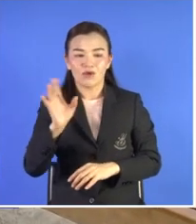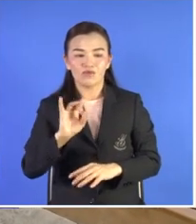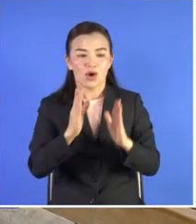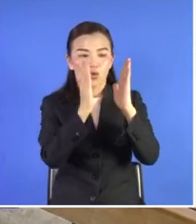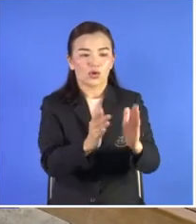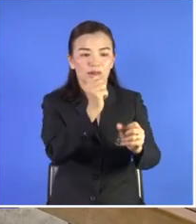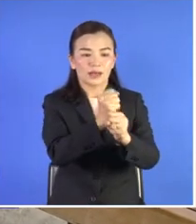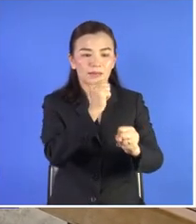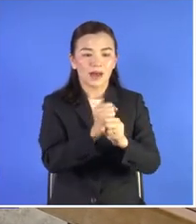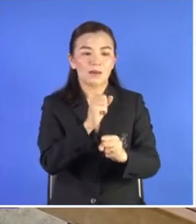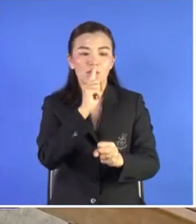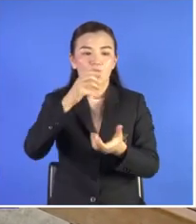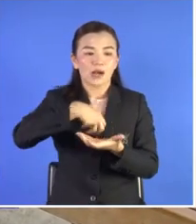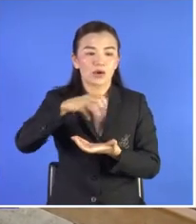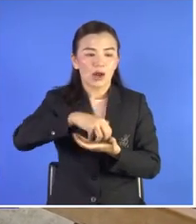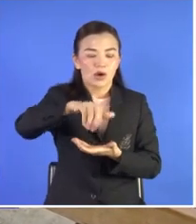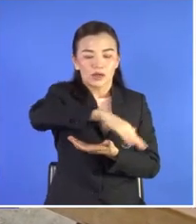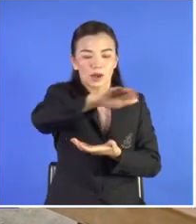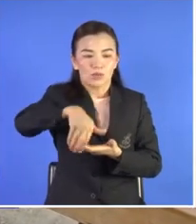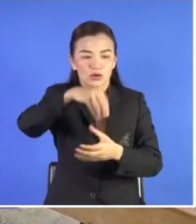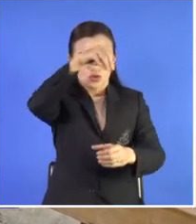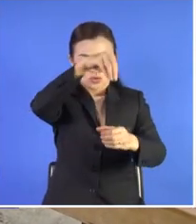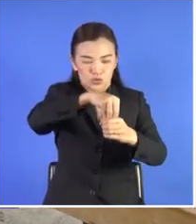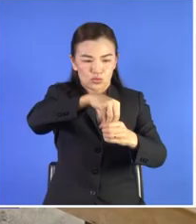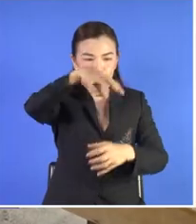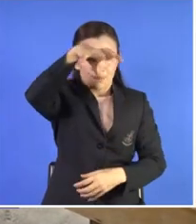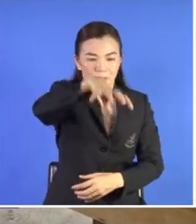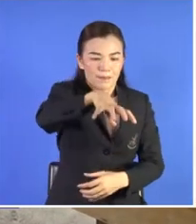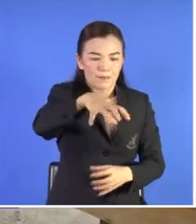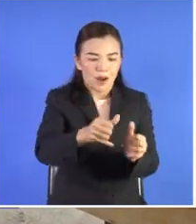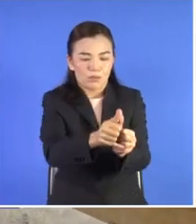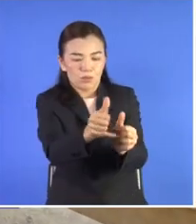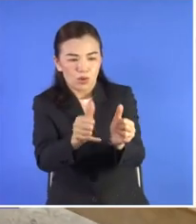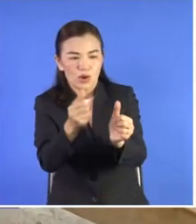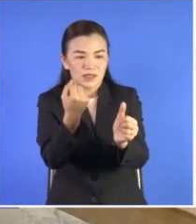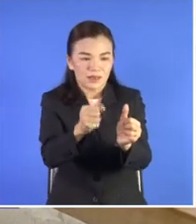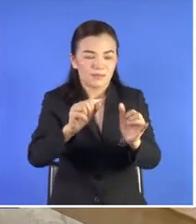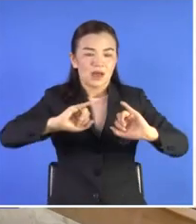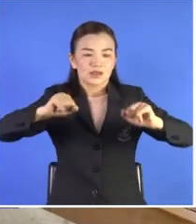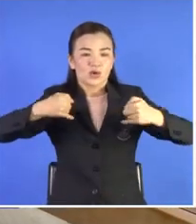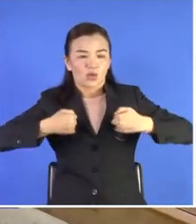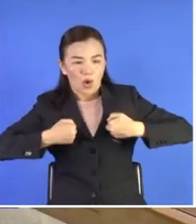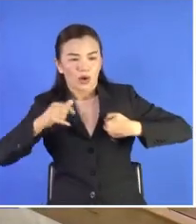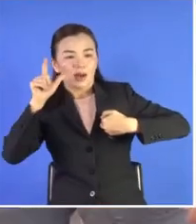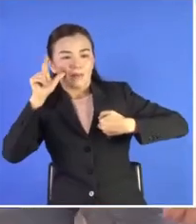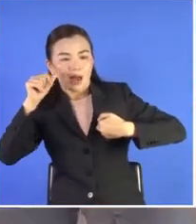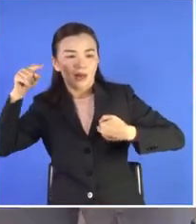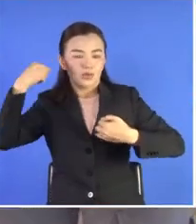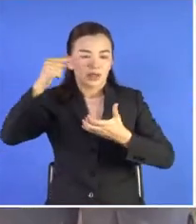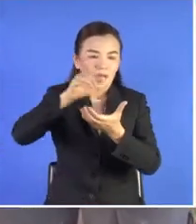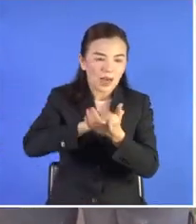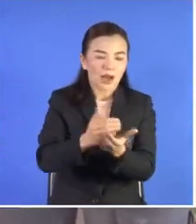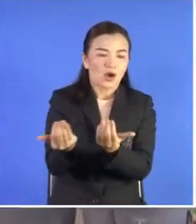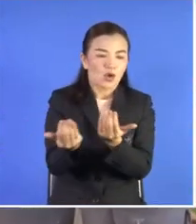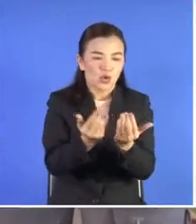ว่าก่อนเกิดเหตุมีคนอยู่ในบ้านประมาณสัก10คนโดยมีเจ้าของบ้านและก็ภรรยาเจ้าของบ้านแม่ของเจ้าของบ้านลูกชายลูกสาวและก็ลูกเข